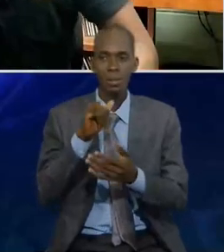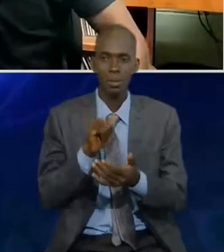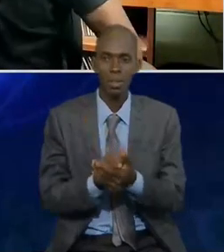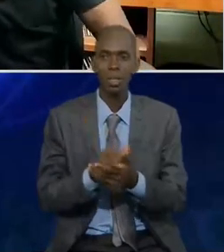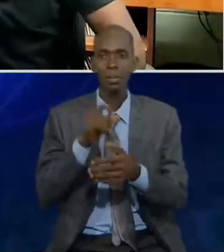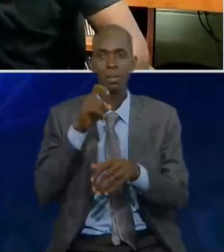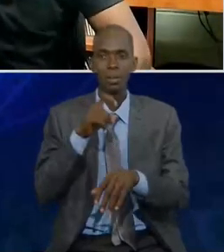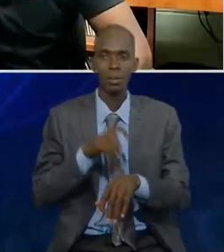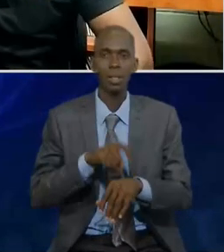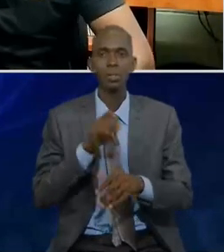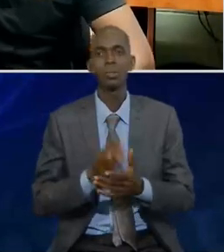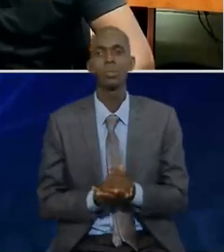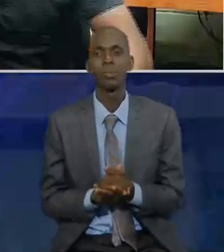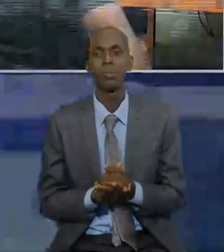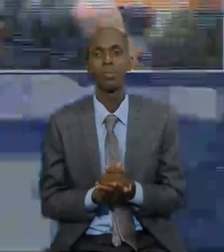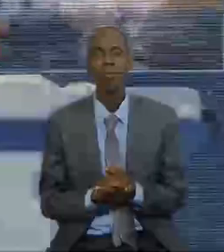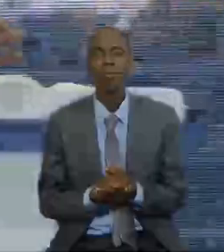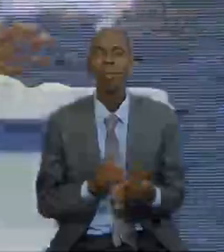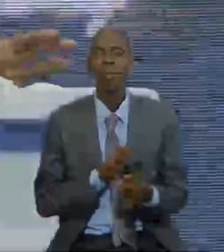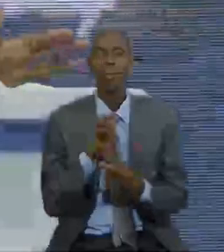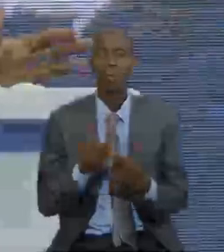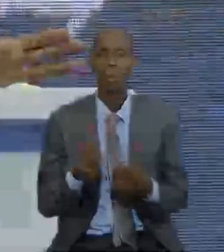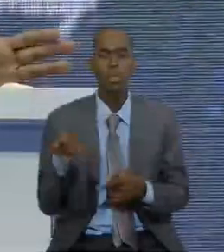en ce temps là